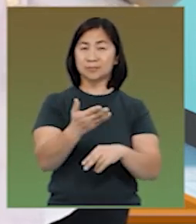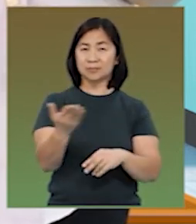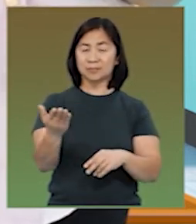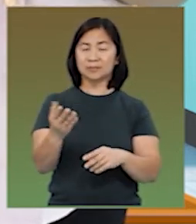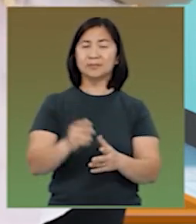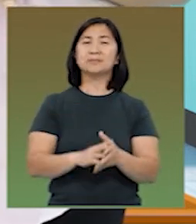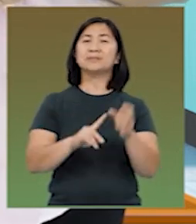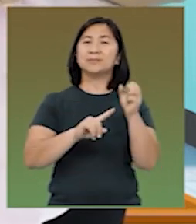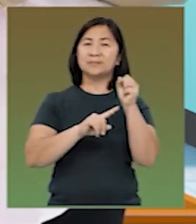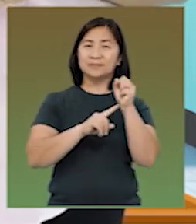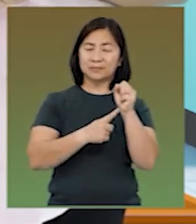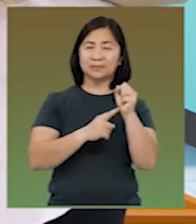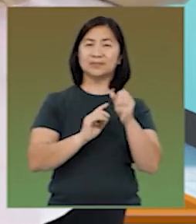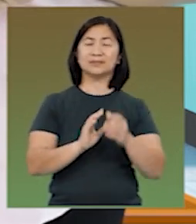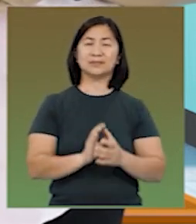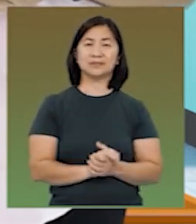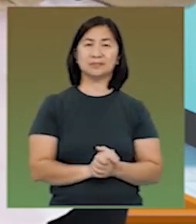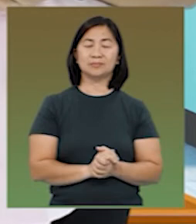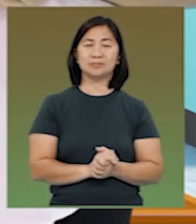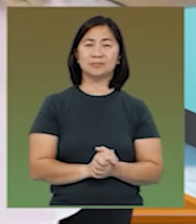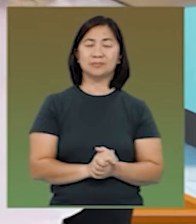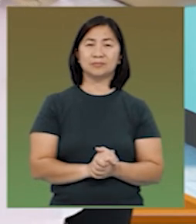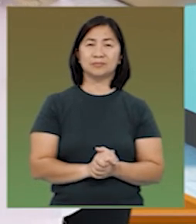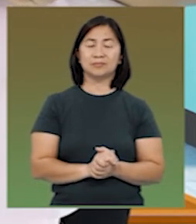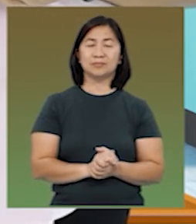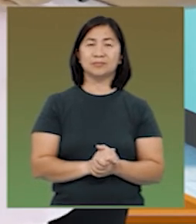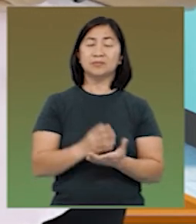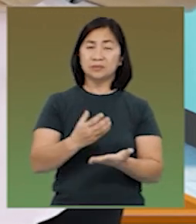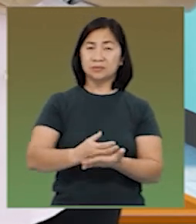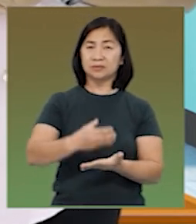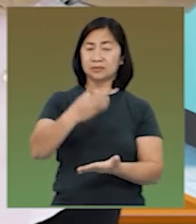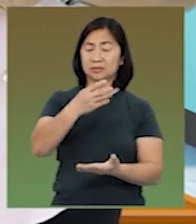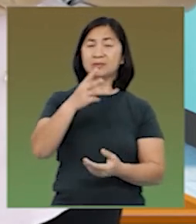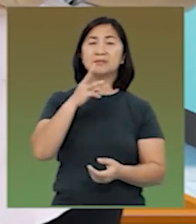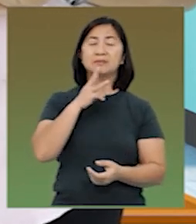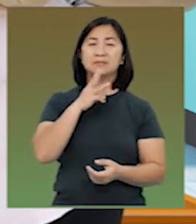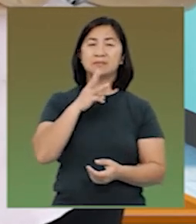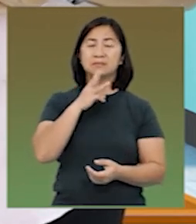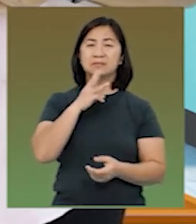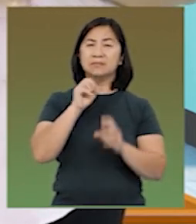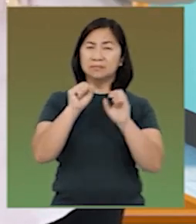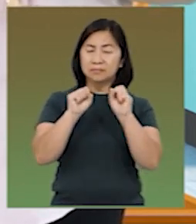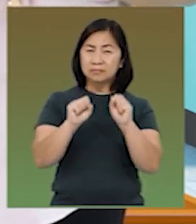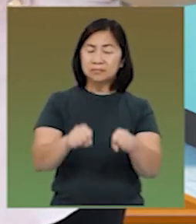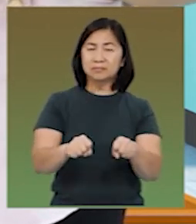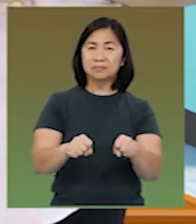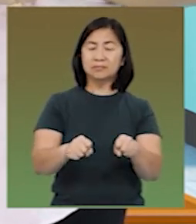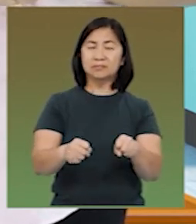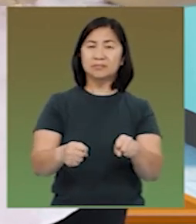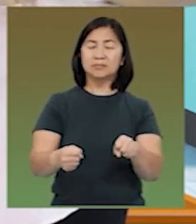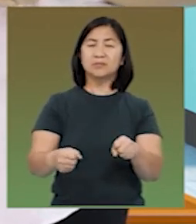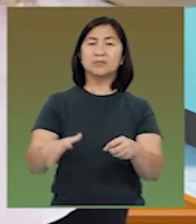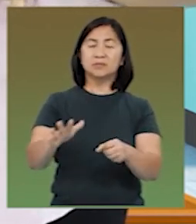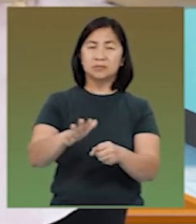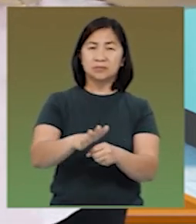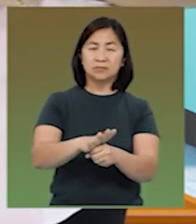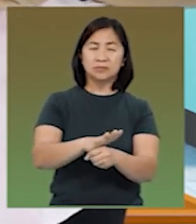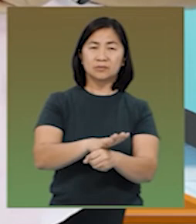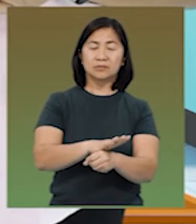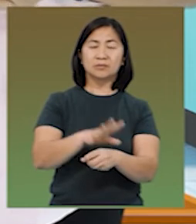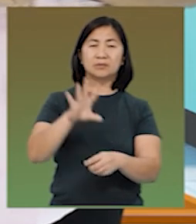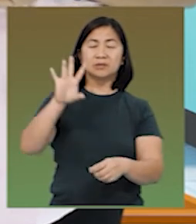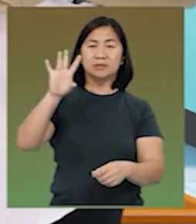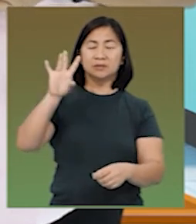you ready? Let's start! Ang isang lalagyan ng tubig ay kayang lamnan